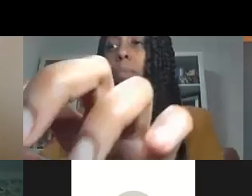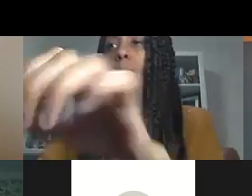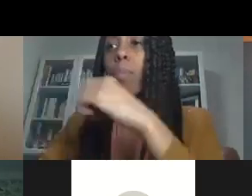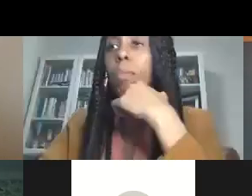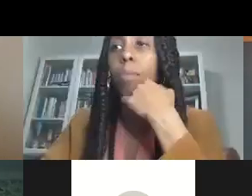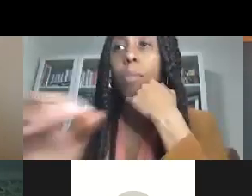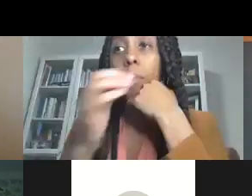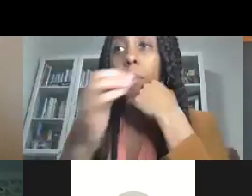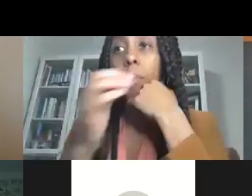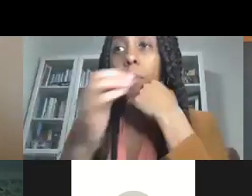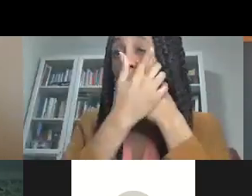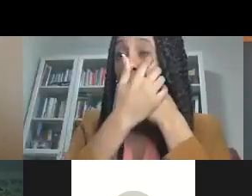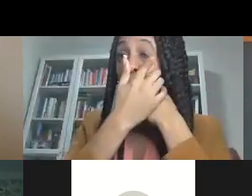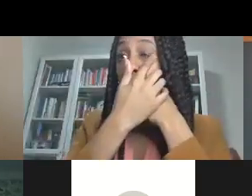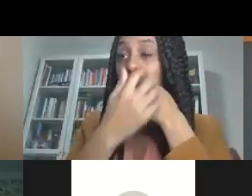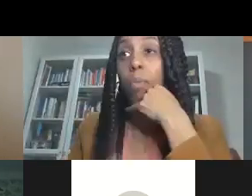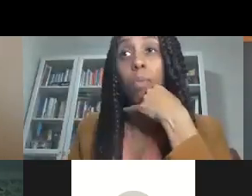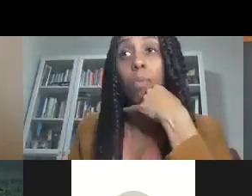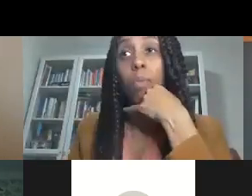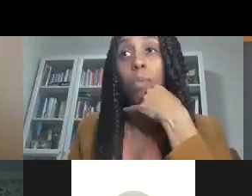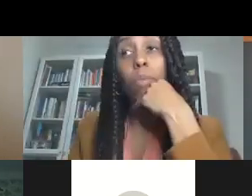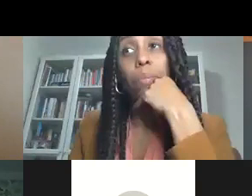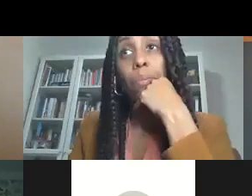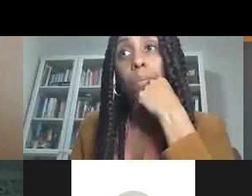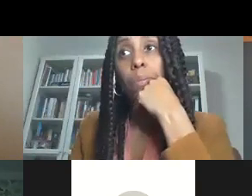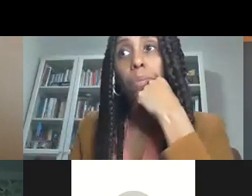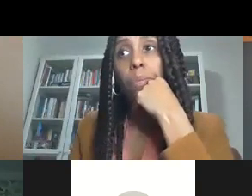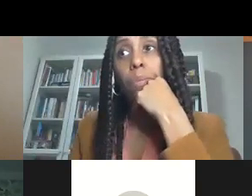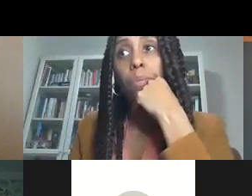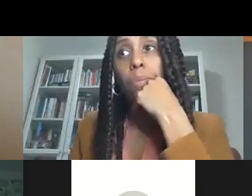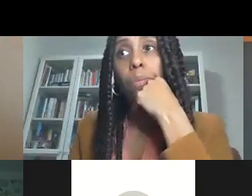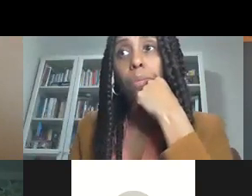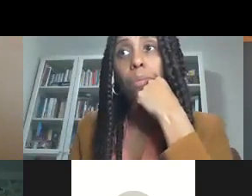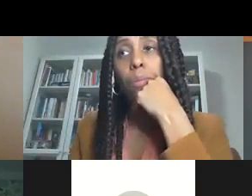择优录取, and really admit those best outstanding students.